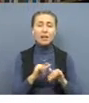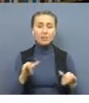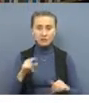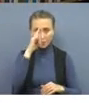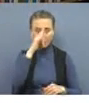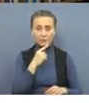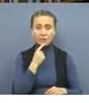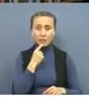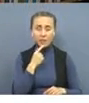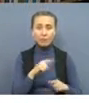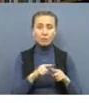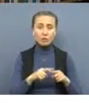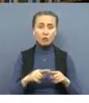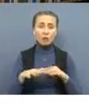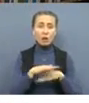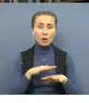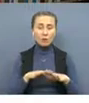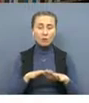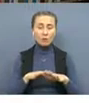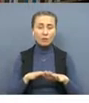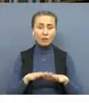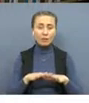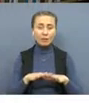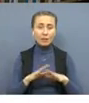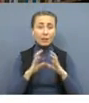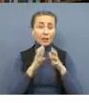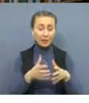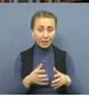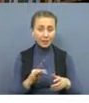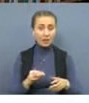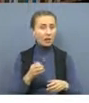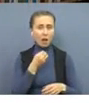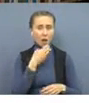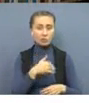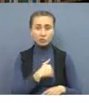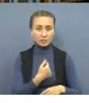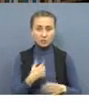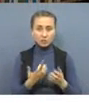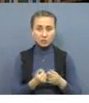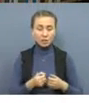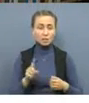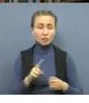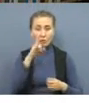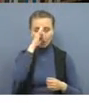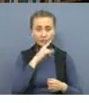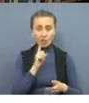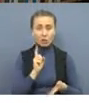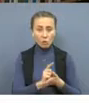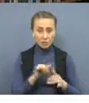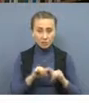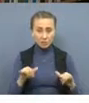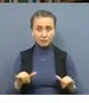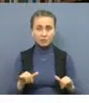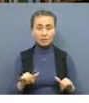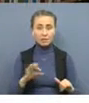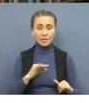в международную арену. Я считаю, что это хорошая инициатива, так как Казахстан должен развиваться и